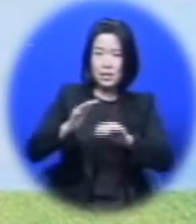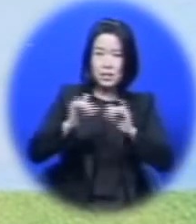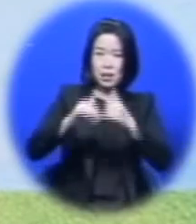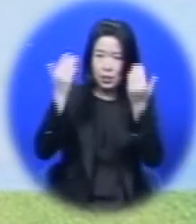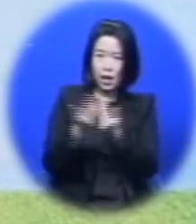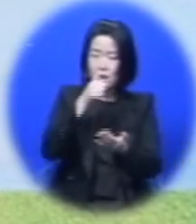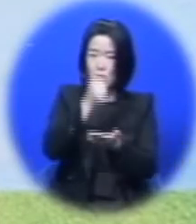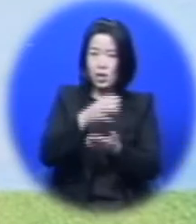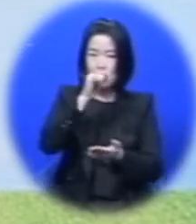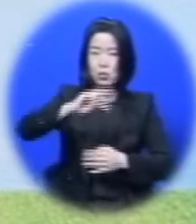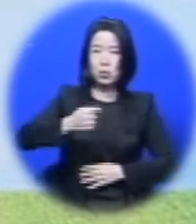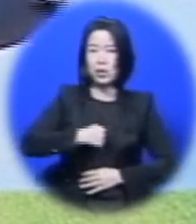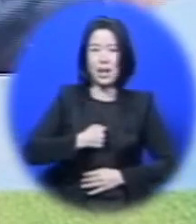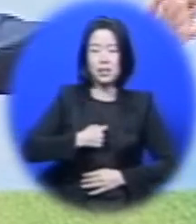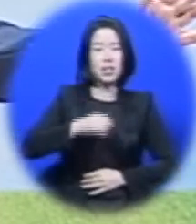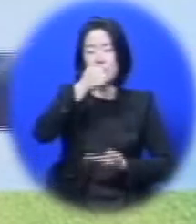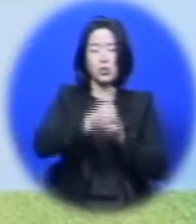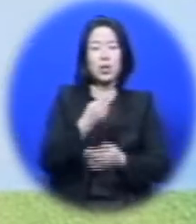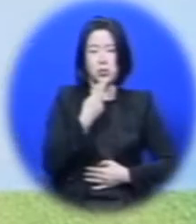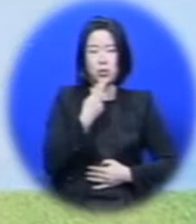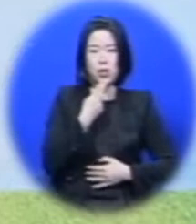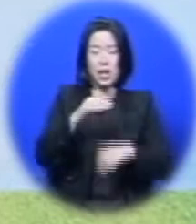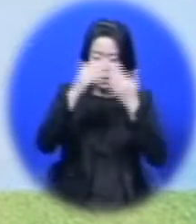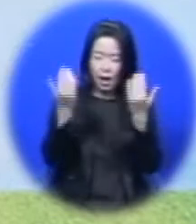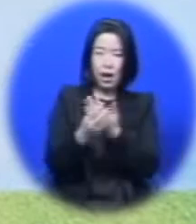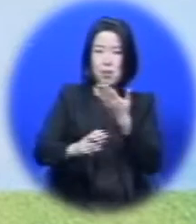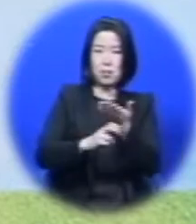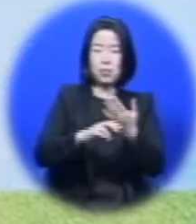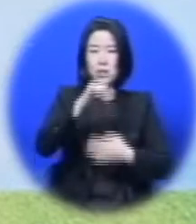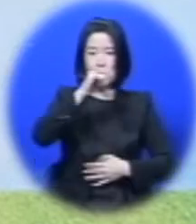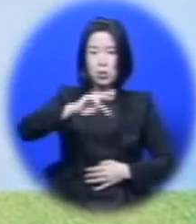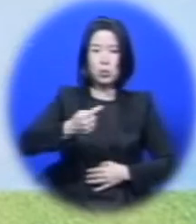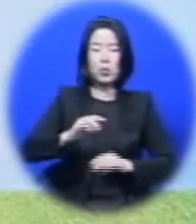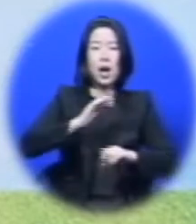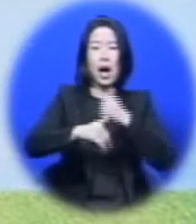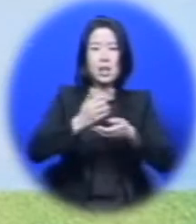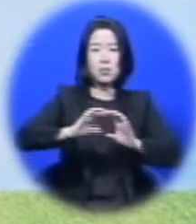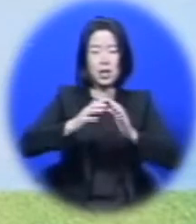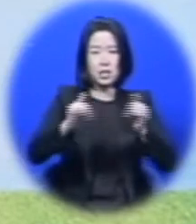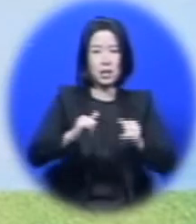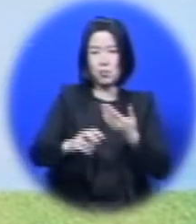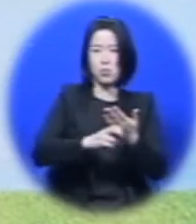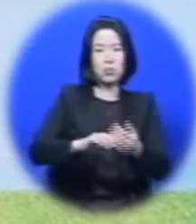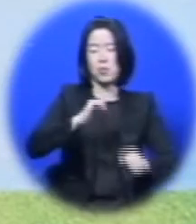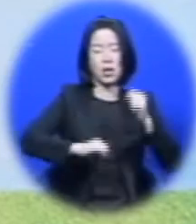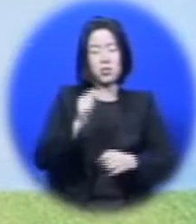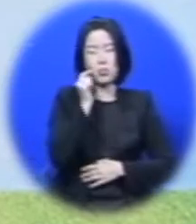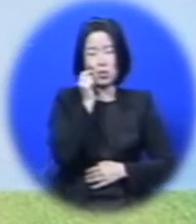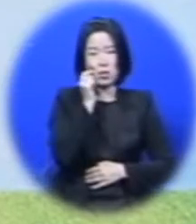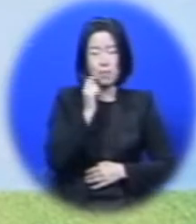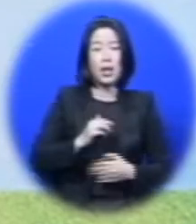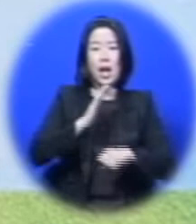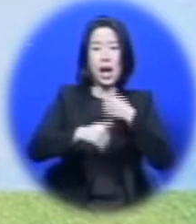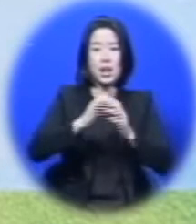죄를 못 짓는 겁니다. 다 불법을 행해도 하나님의 나라 사람은 불법을 행할 수가 없는 거예요. 하나님의